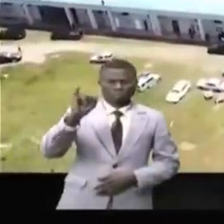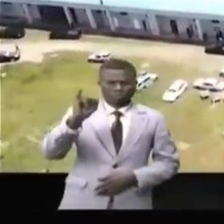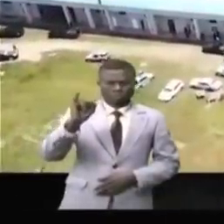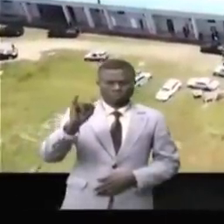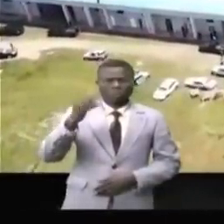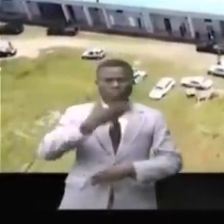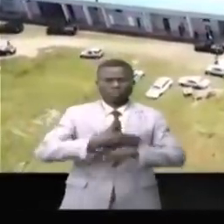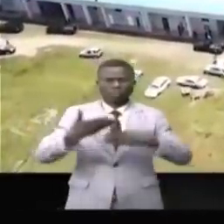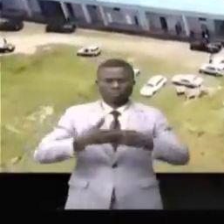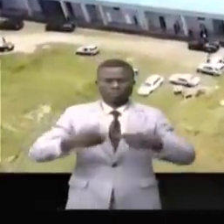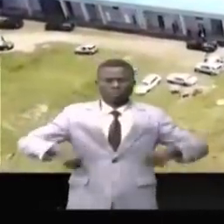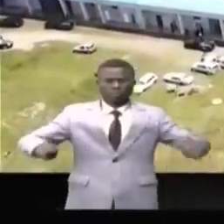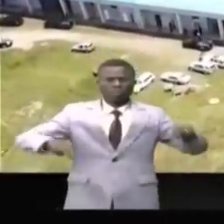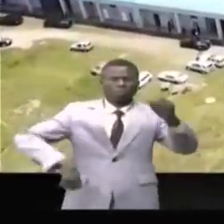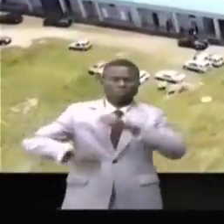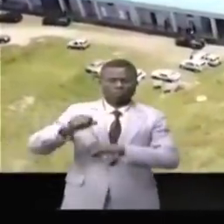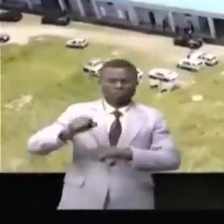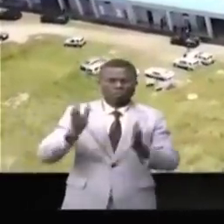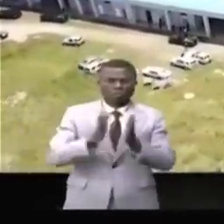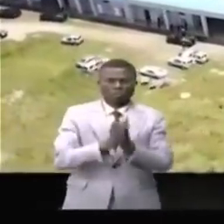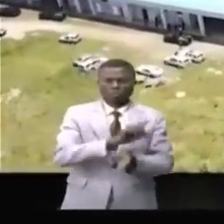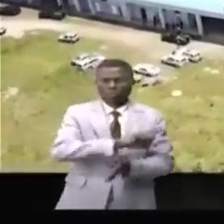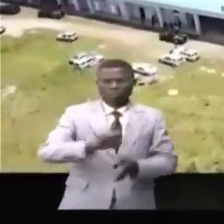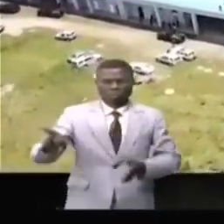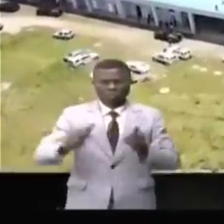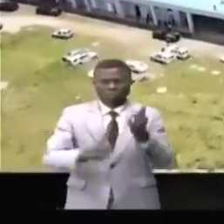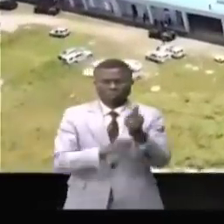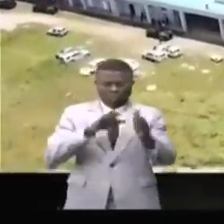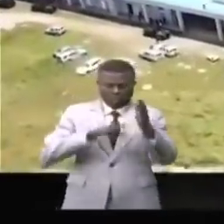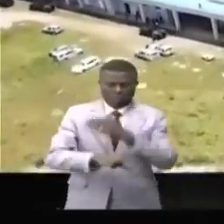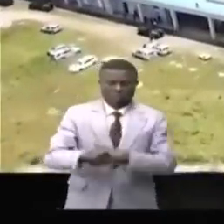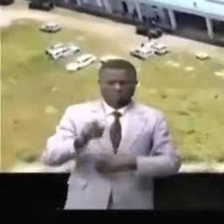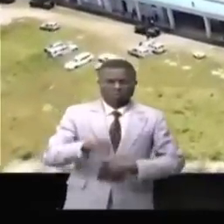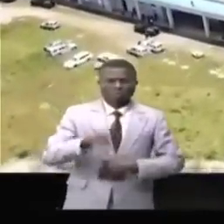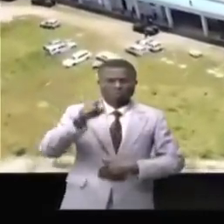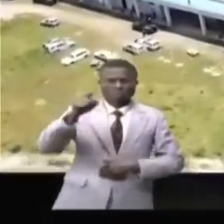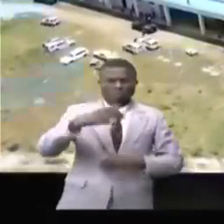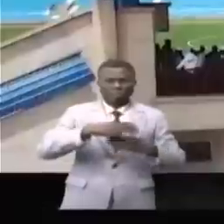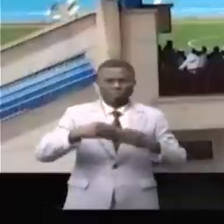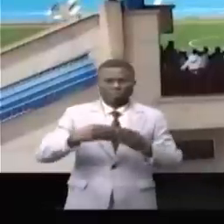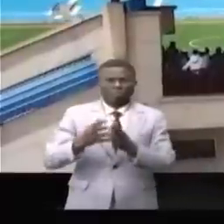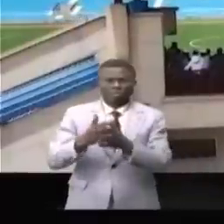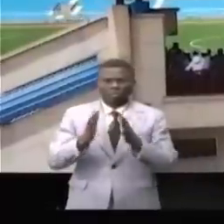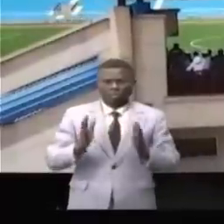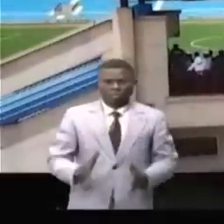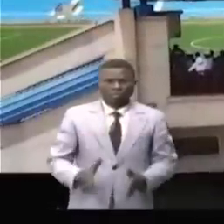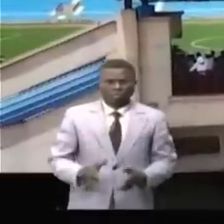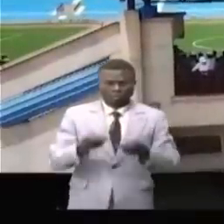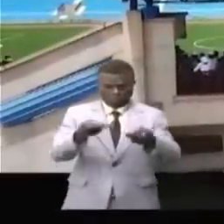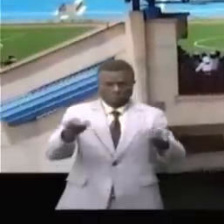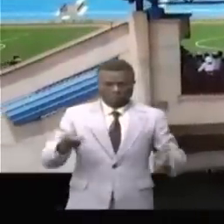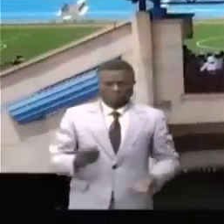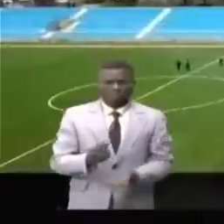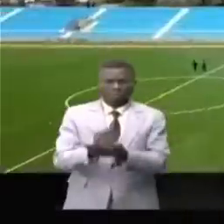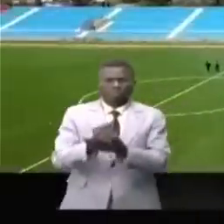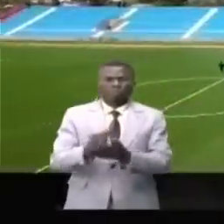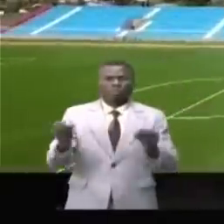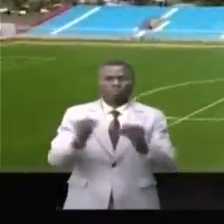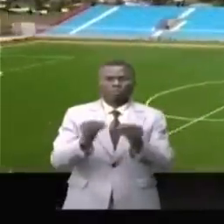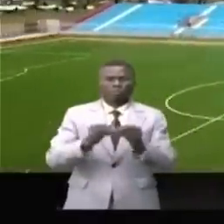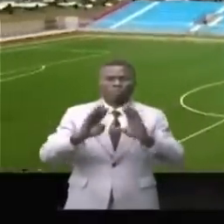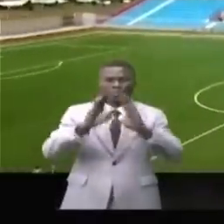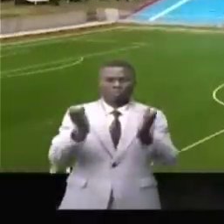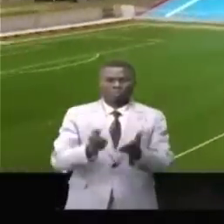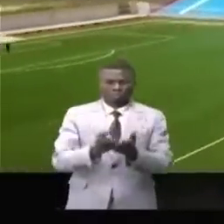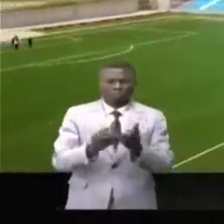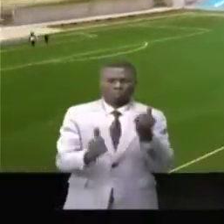d'une capacité de 10 000 places assises à hauteur de 10 millions de dollars américains. Ce cadre permettra de réunir toutes les